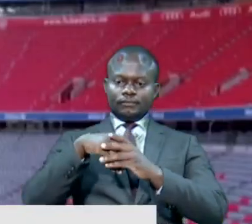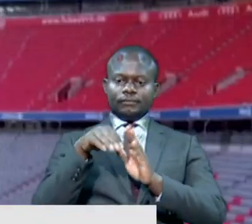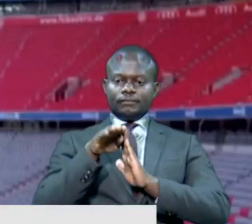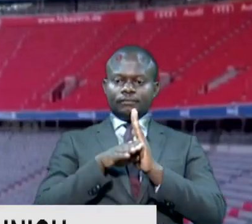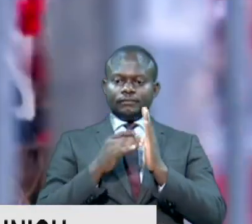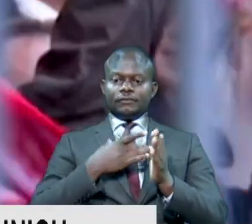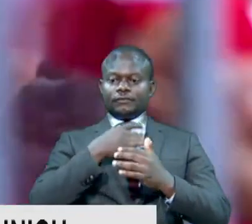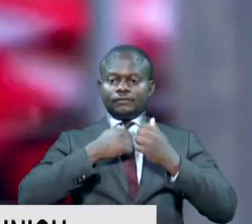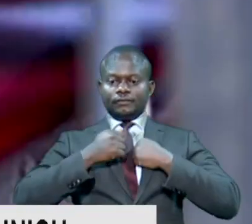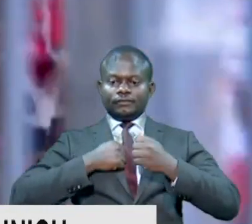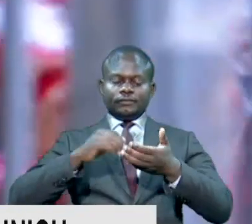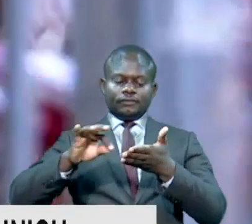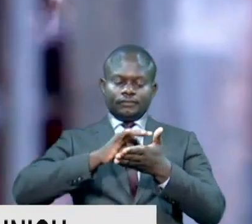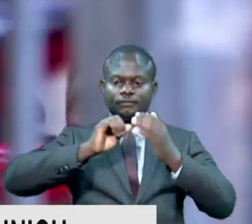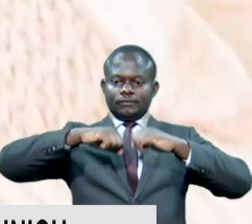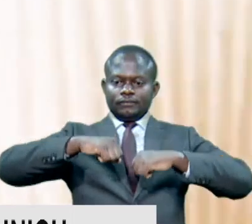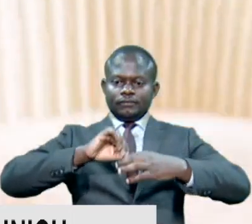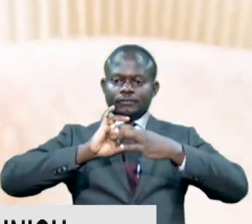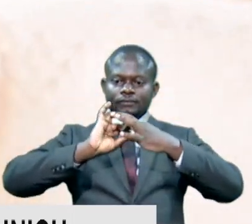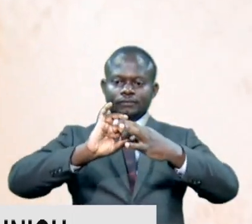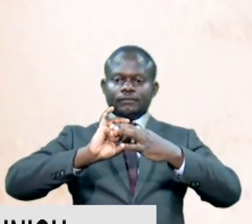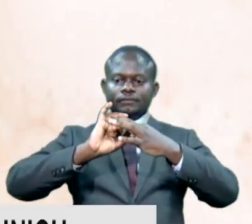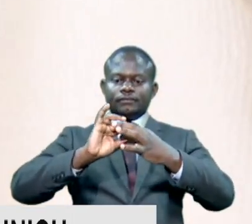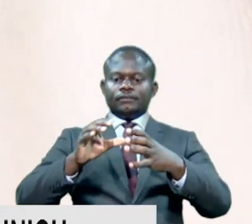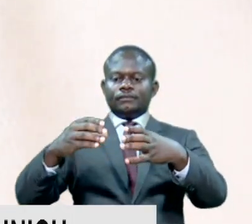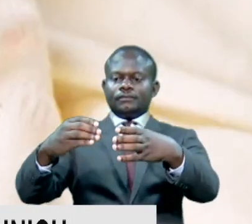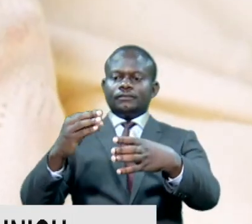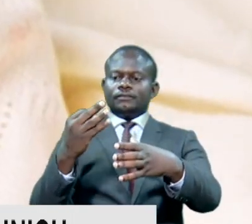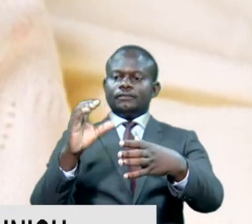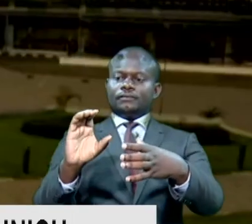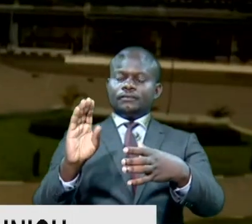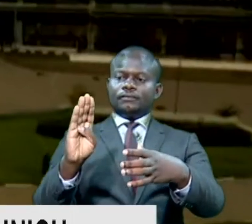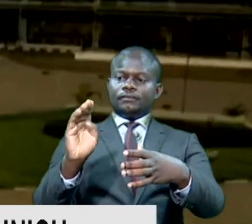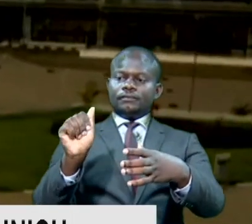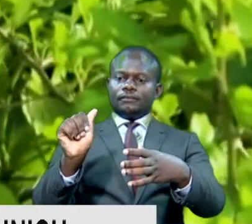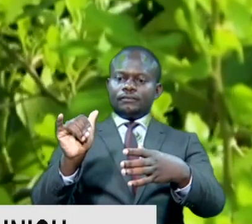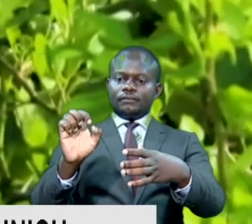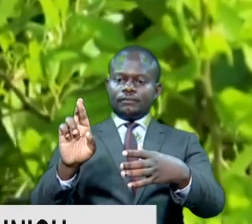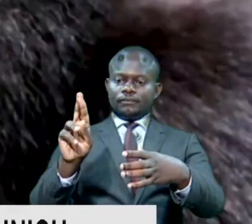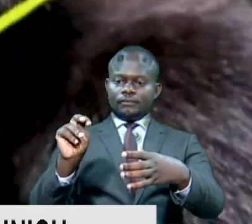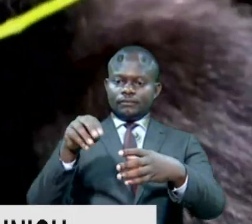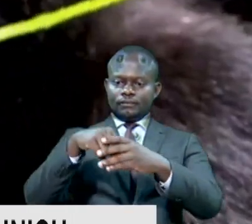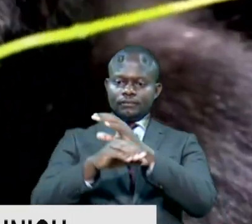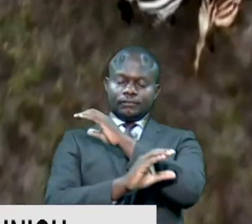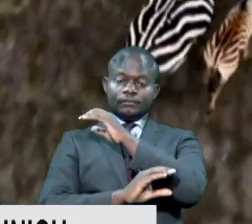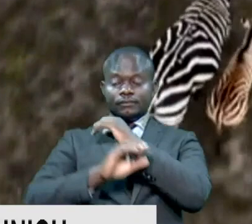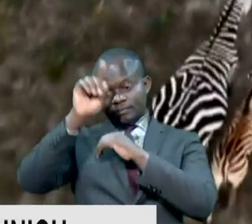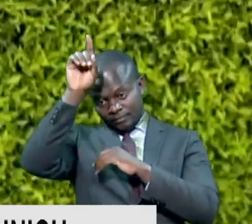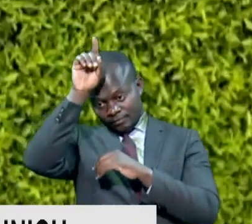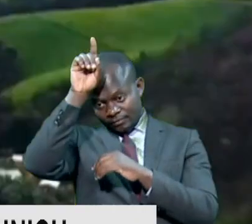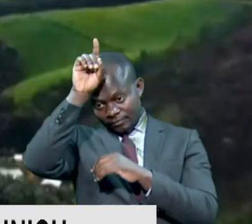Visit Rwanda basinyanye amasezerano y'imikoranire n'ikipe ya FC Bayern Munich yo mu Budage muri amasezerano iyi